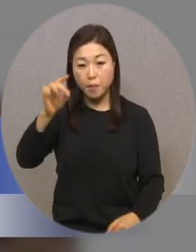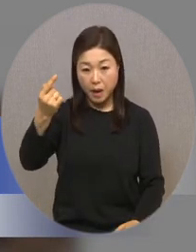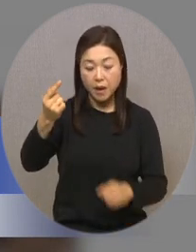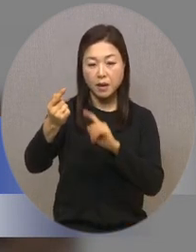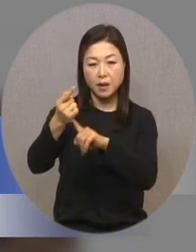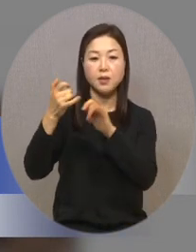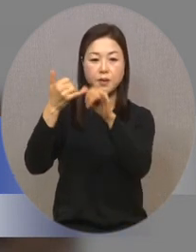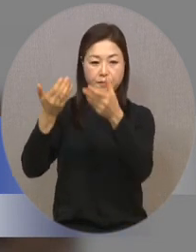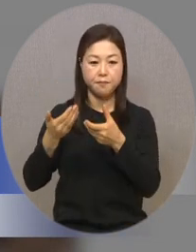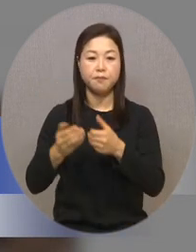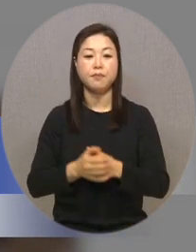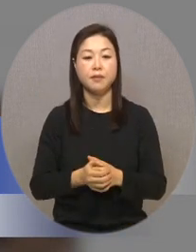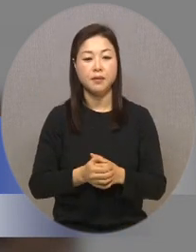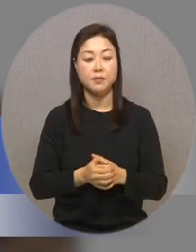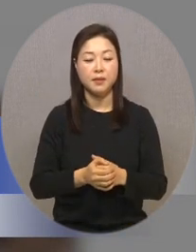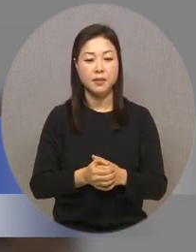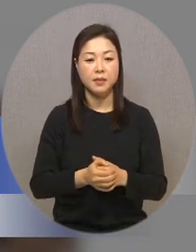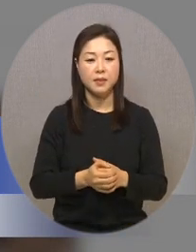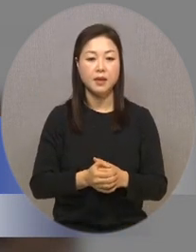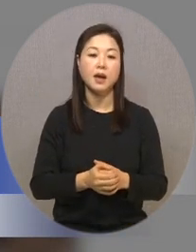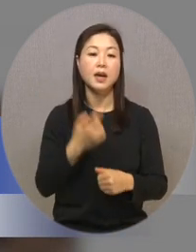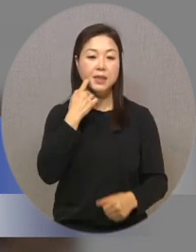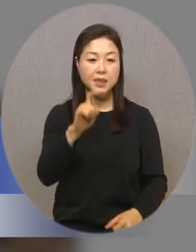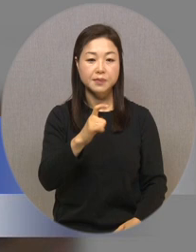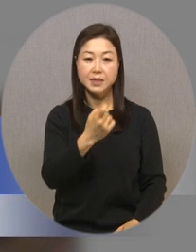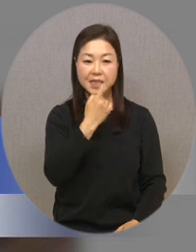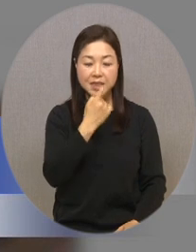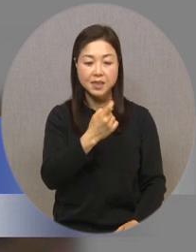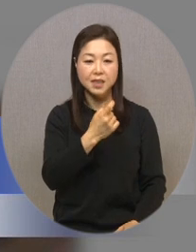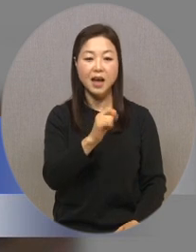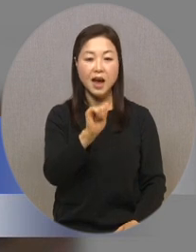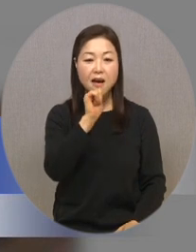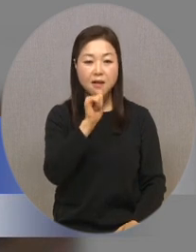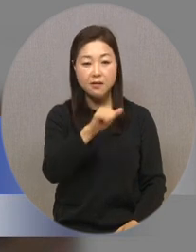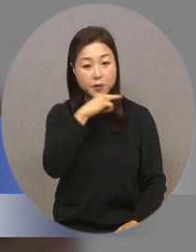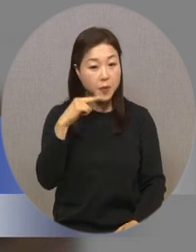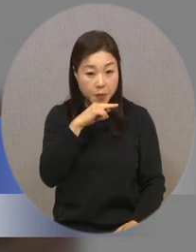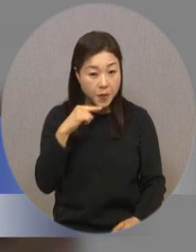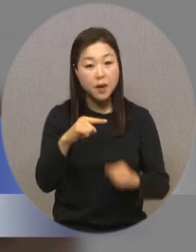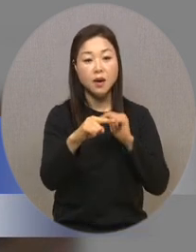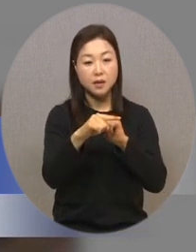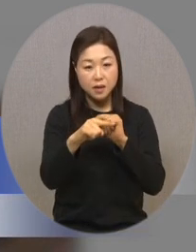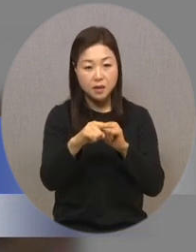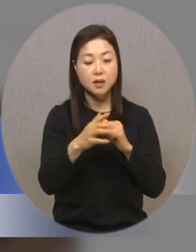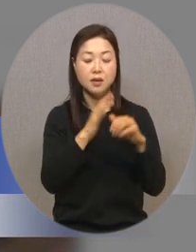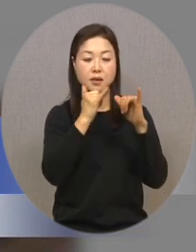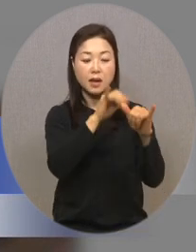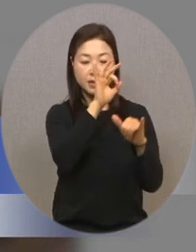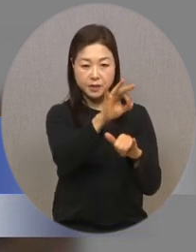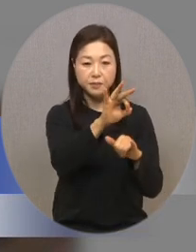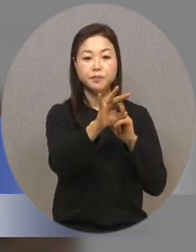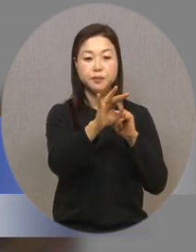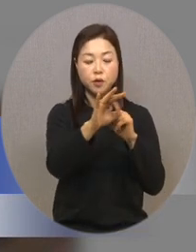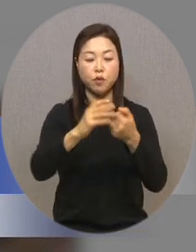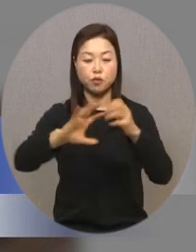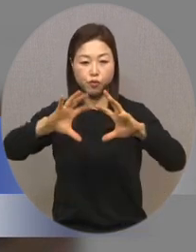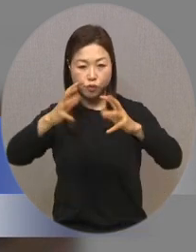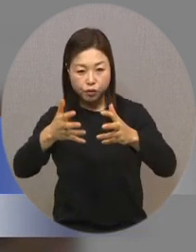주어졌습니다. 금운동 메달 수상자에게는 상금과 함께 국가기술자격 산업기사 실기시험 면제